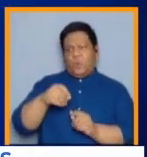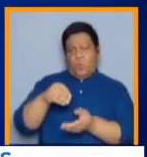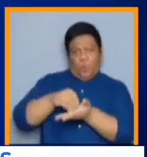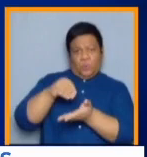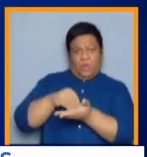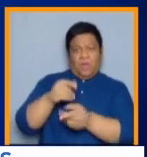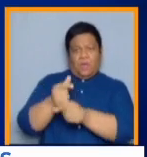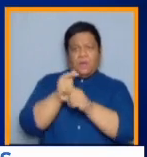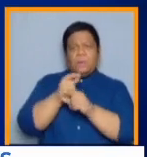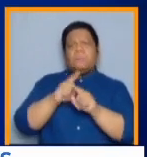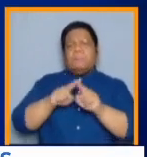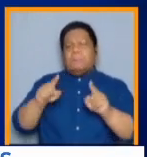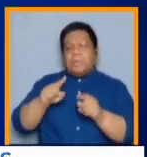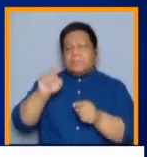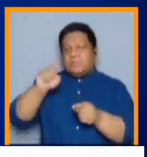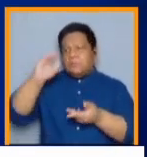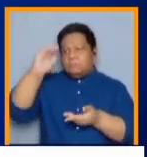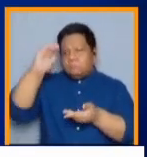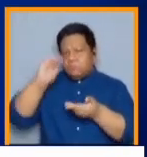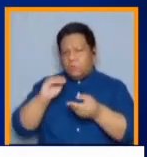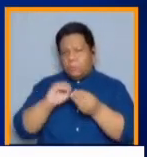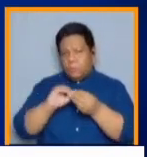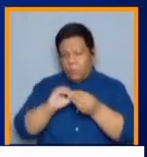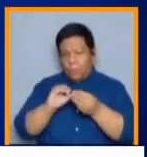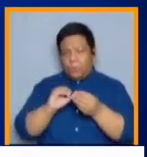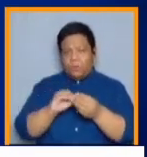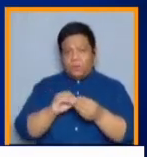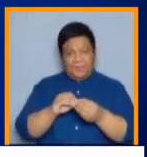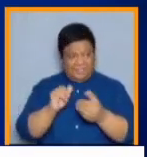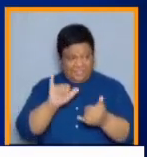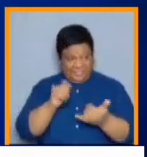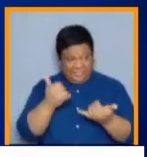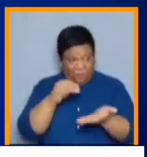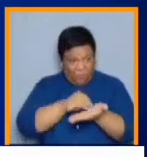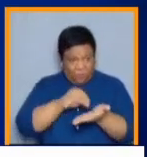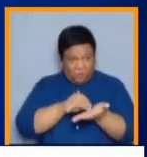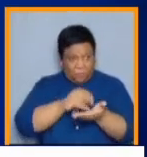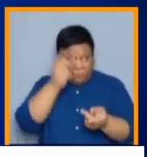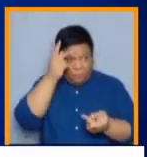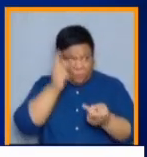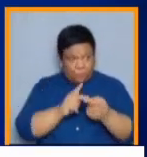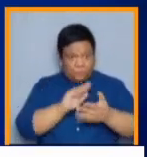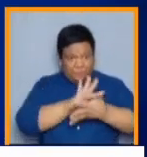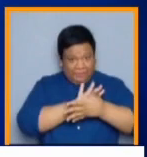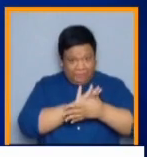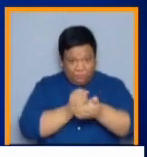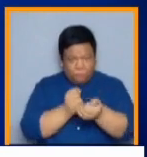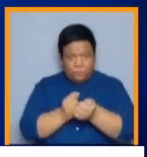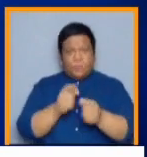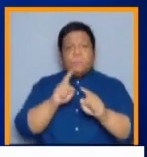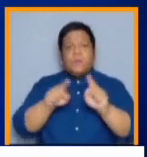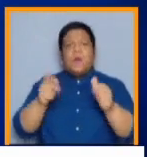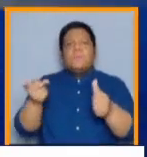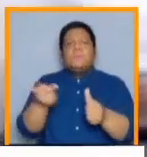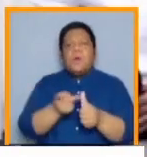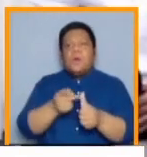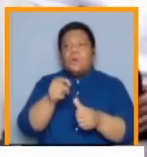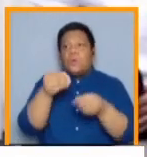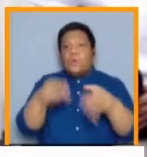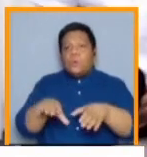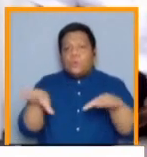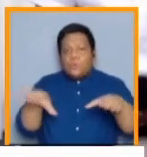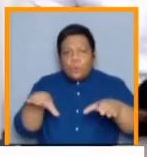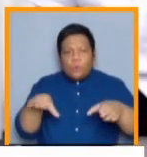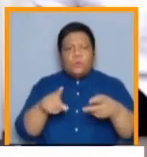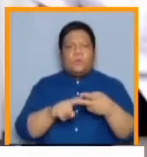bansa ngayong may pandemya. Pero dapat daw naunahin ang mga nawalan ng trabaho at mga nagugutom. Plano ni dating